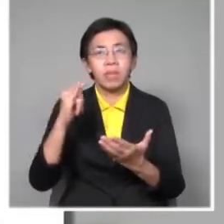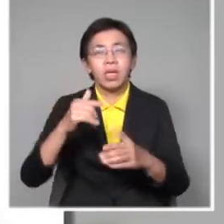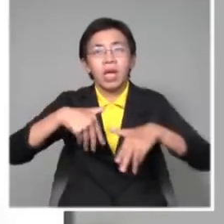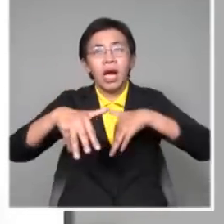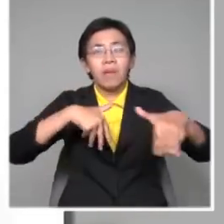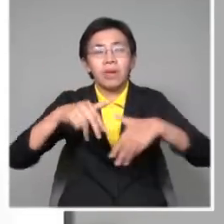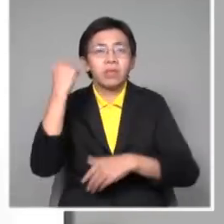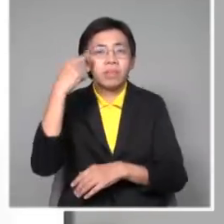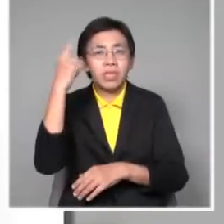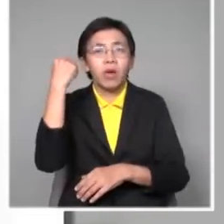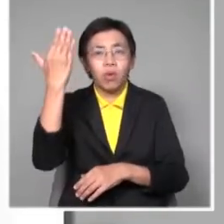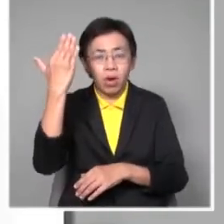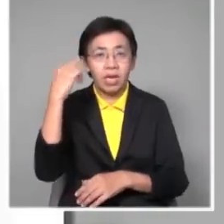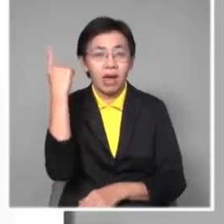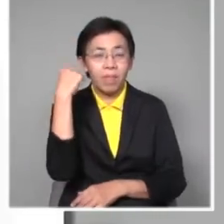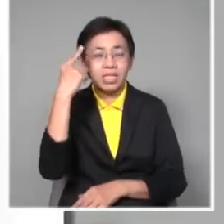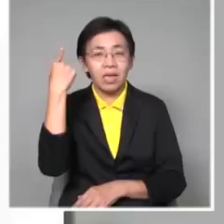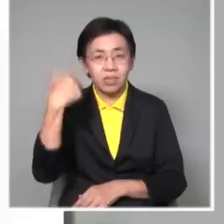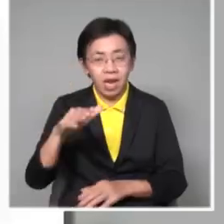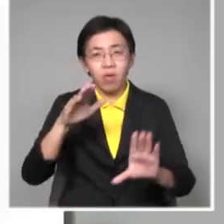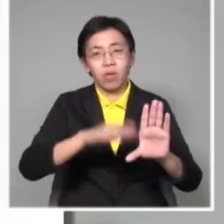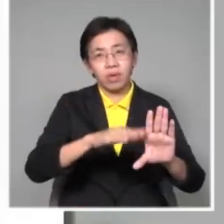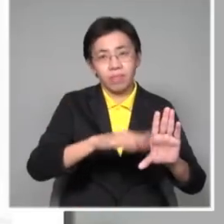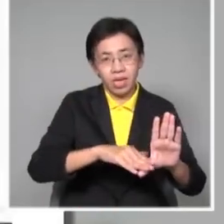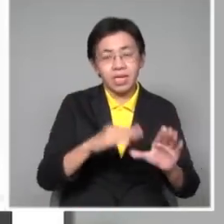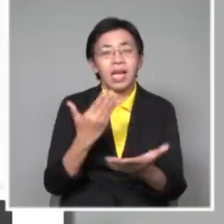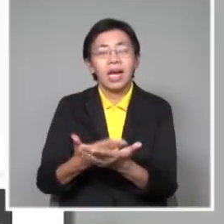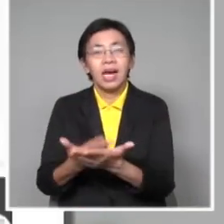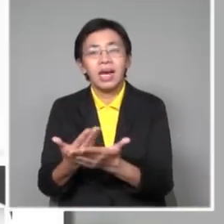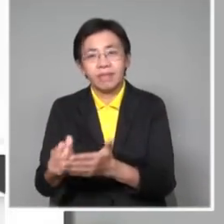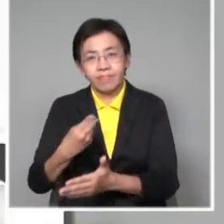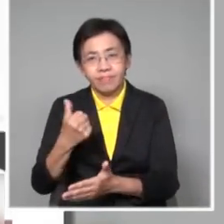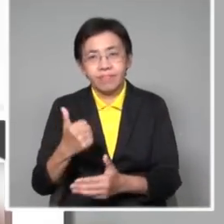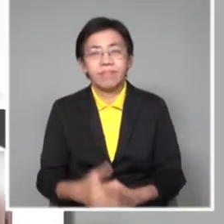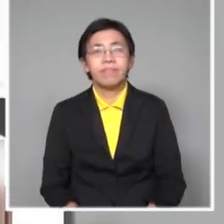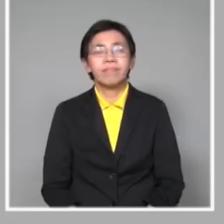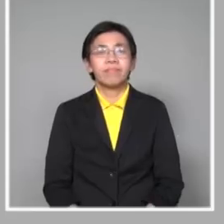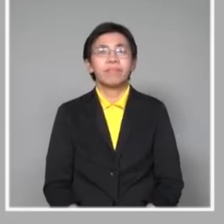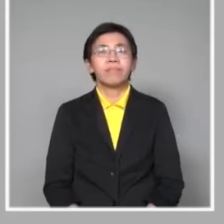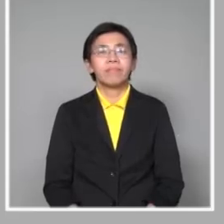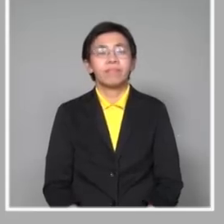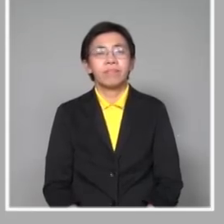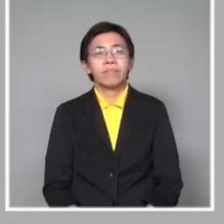าชนไปเที่ยวก่อนนะคะเที่ยวเสร็จแล้วค่อยกลับมาลงทะเบียนเพื่อรับเงินสนับสนุนนั่นเองค่ะ